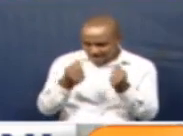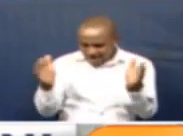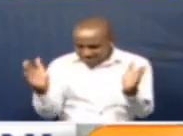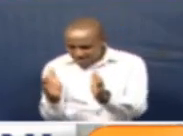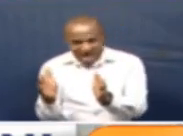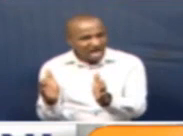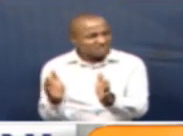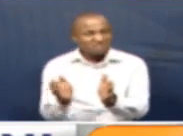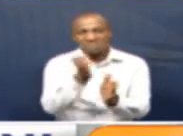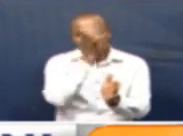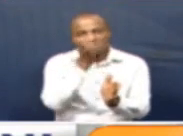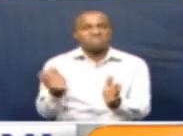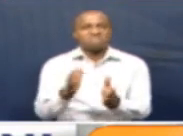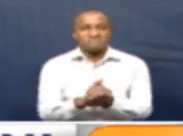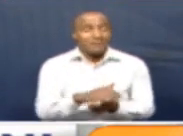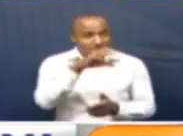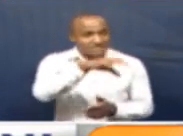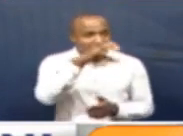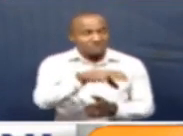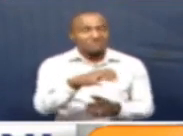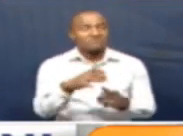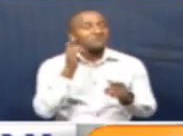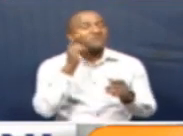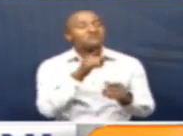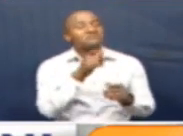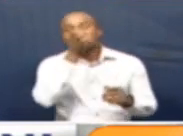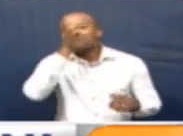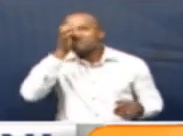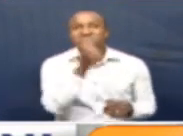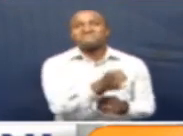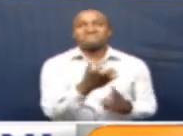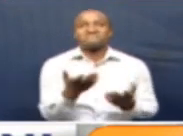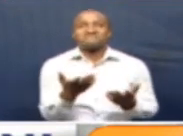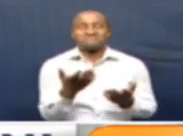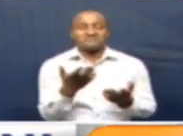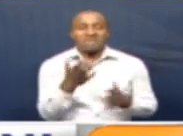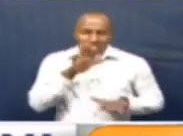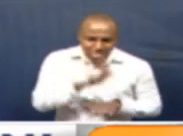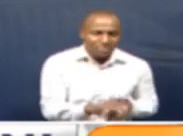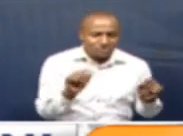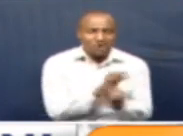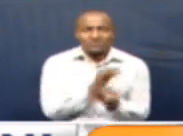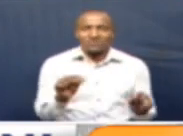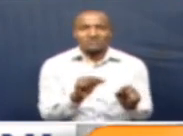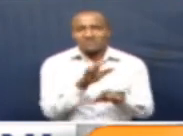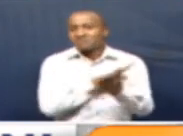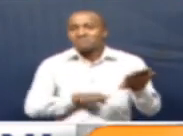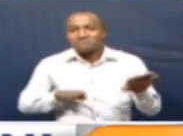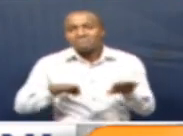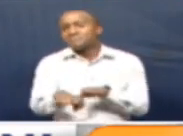gari za PSV. Naweza ona driver all of a sudden anafunga emergency, ana overtake